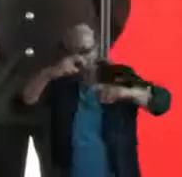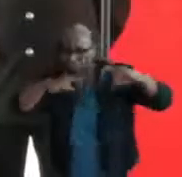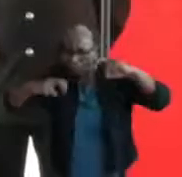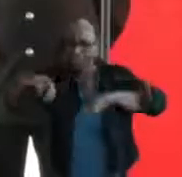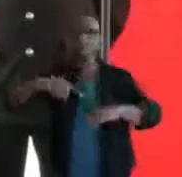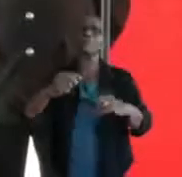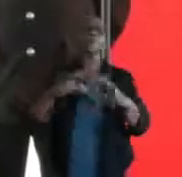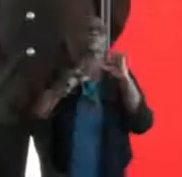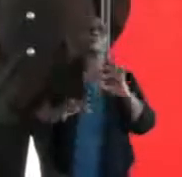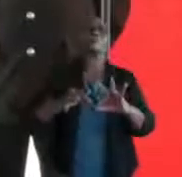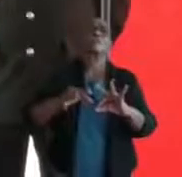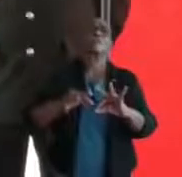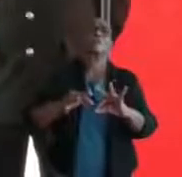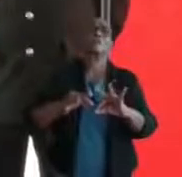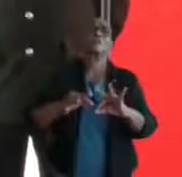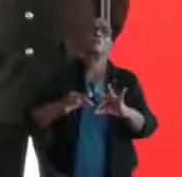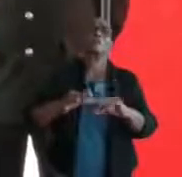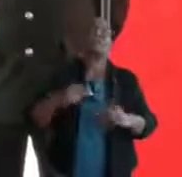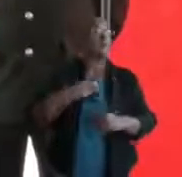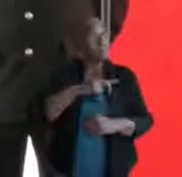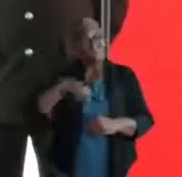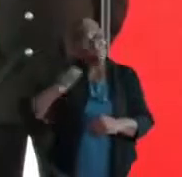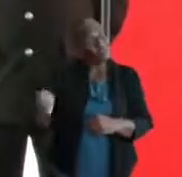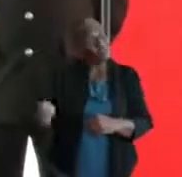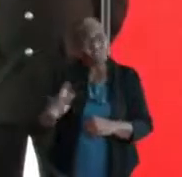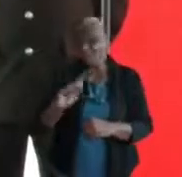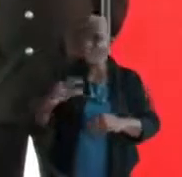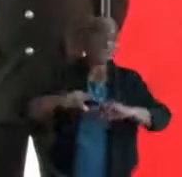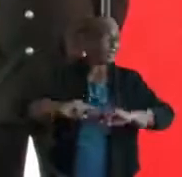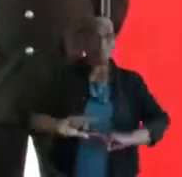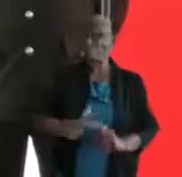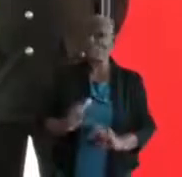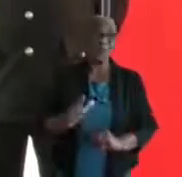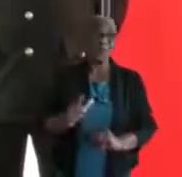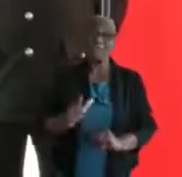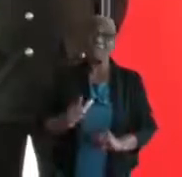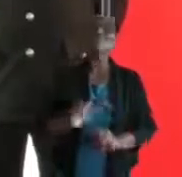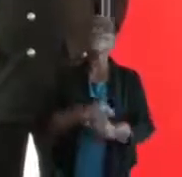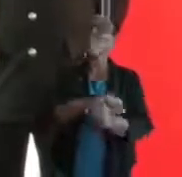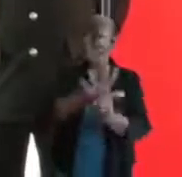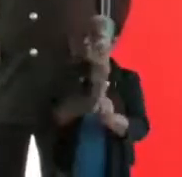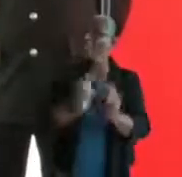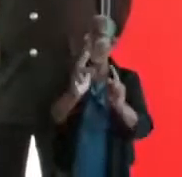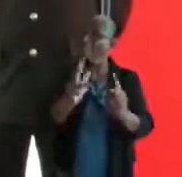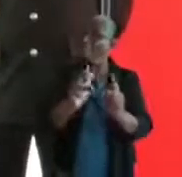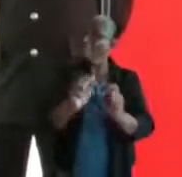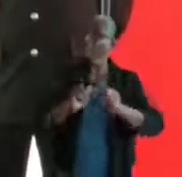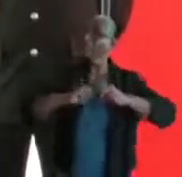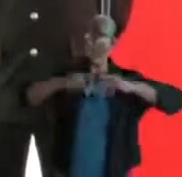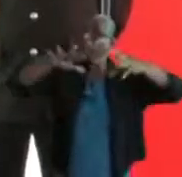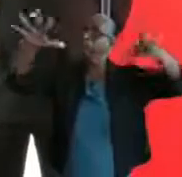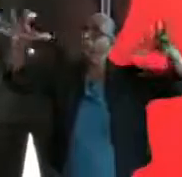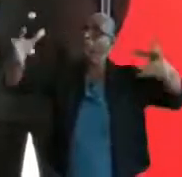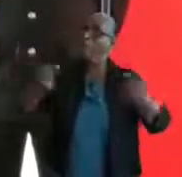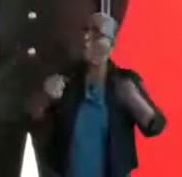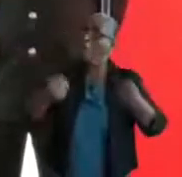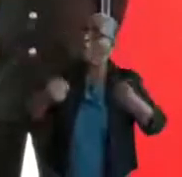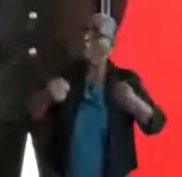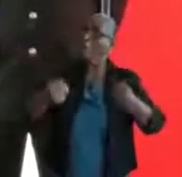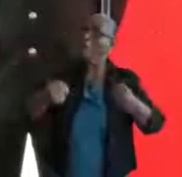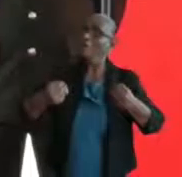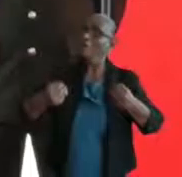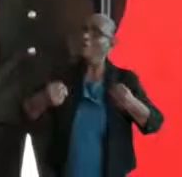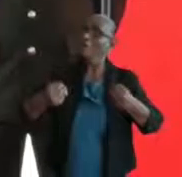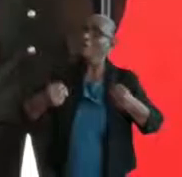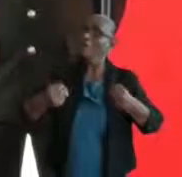met de voorzitter we zullen niet rusten voor wat het over 19 pandemie onder controle hebben